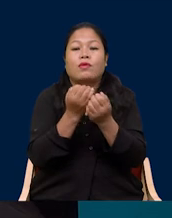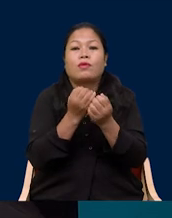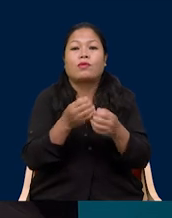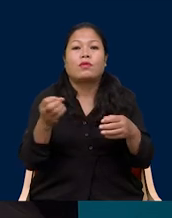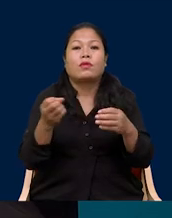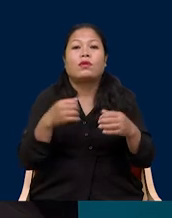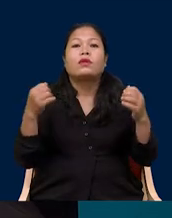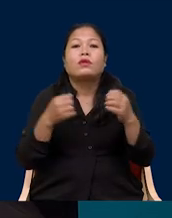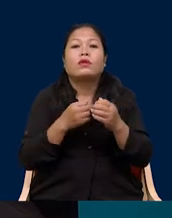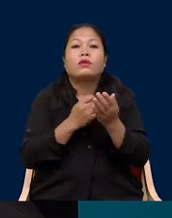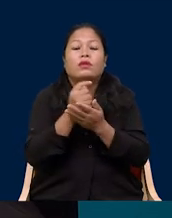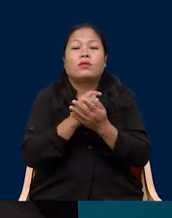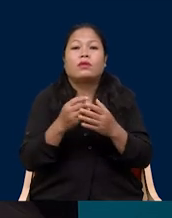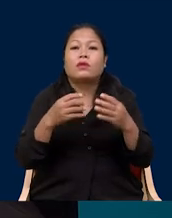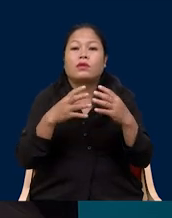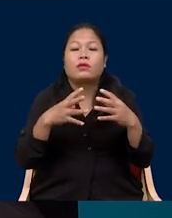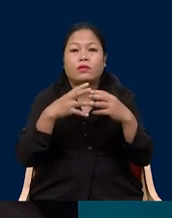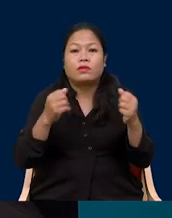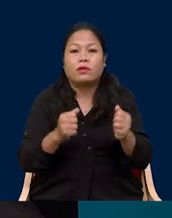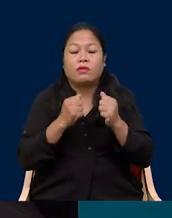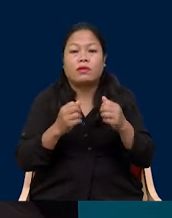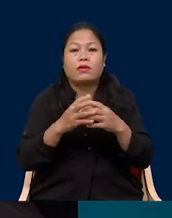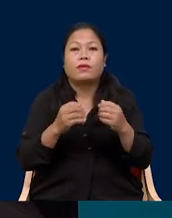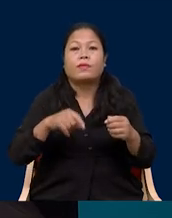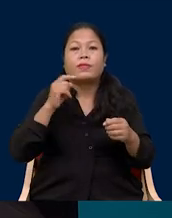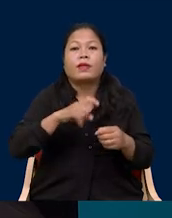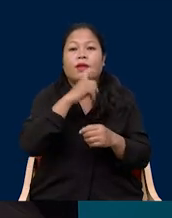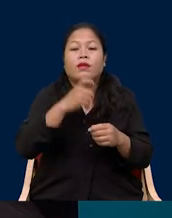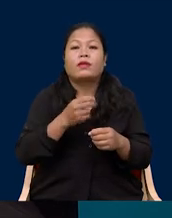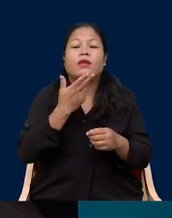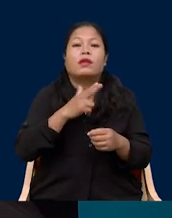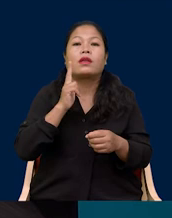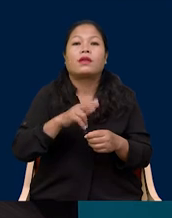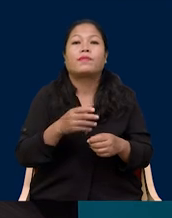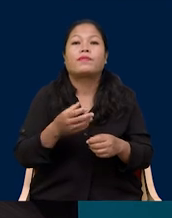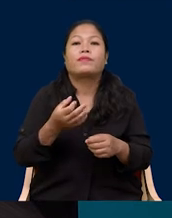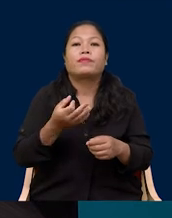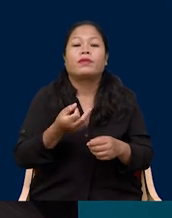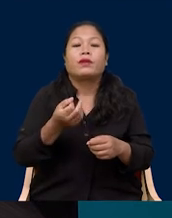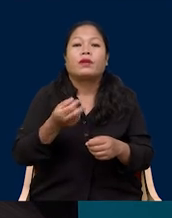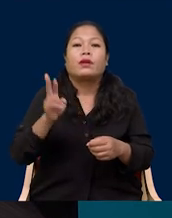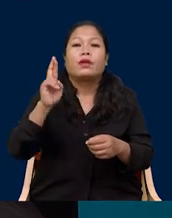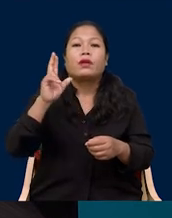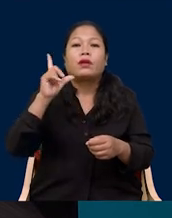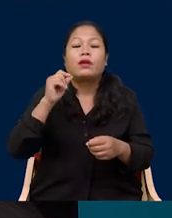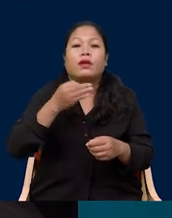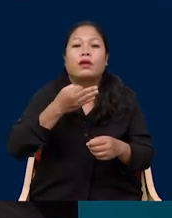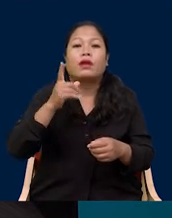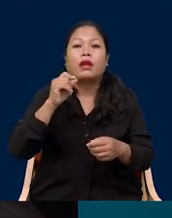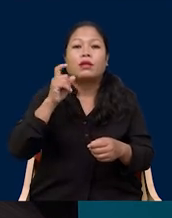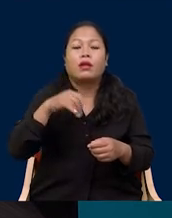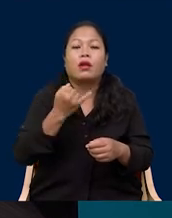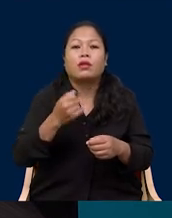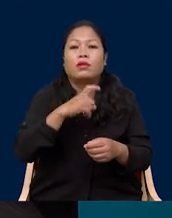जलवायु परिवर्तनको सामना गर्ने क्षमतालाई नै नष्ट पारेको हुन्छ. मैले प्रश्न राख्न चाहे राधा वाग्लेज्यूलाई,